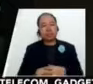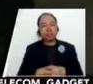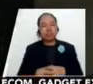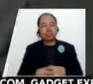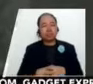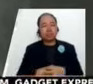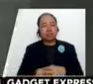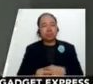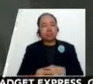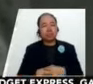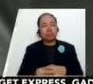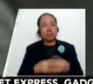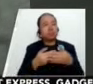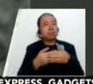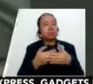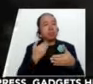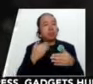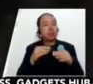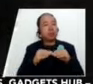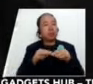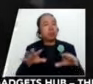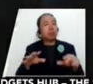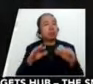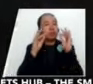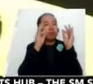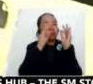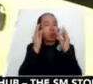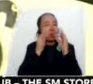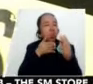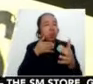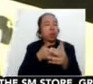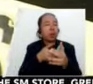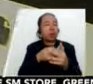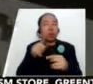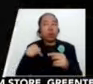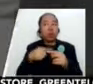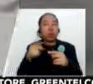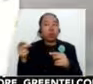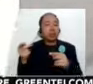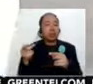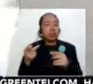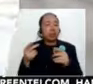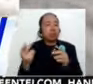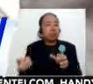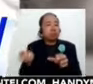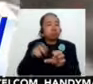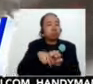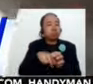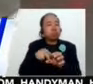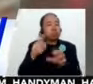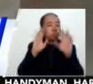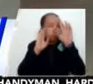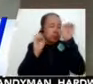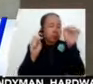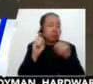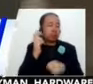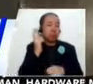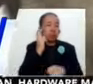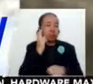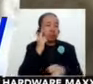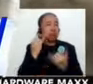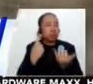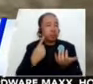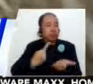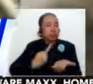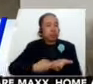Bago pa man umalingaw-ngaw ang drug war ng maupo sa Malacanang si dating Pangulong Rodrigo Duterte, pinag-uusapan na ang kanya umanong